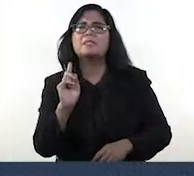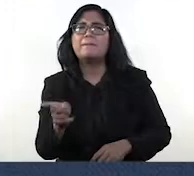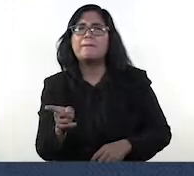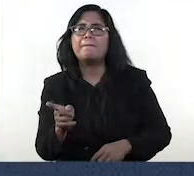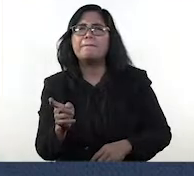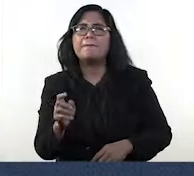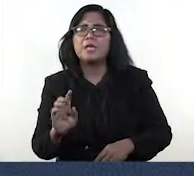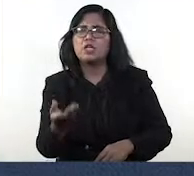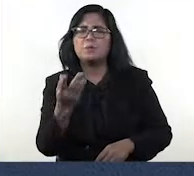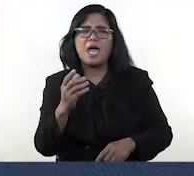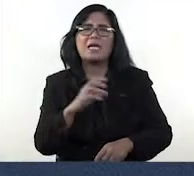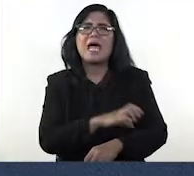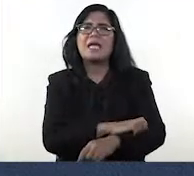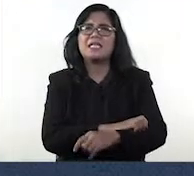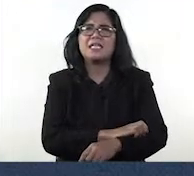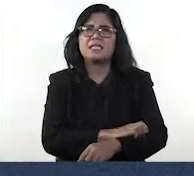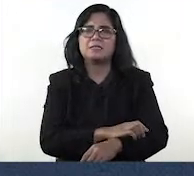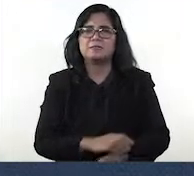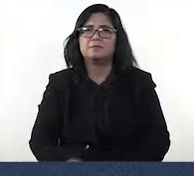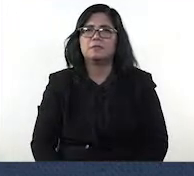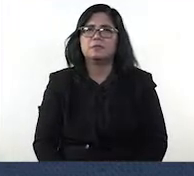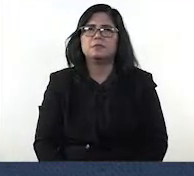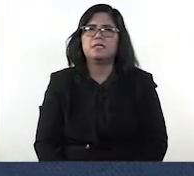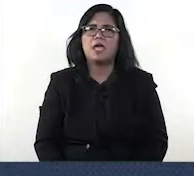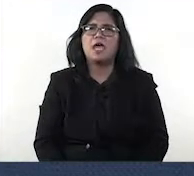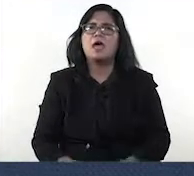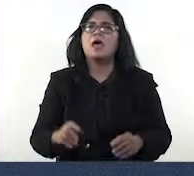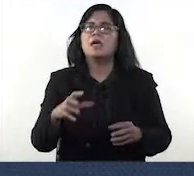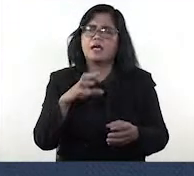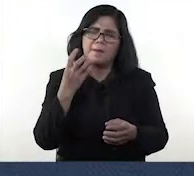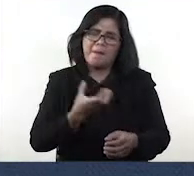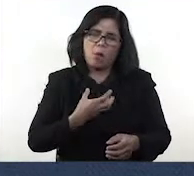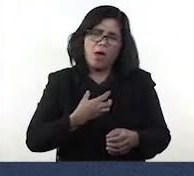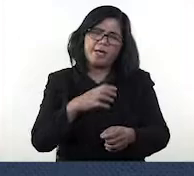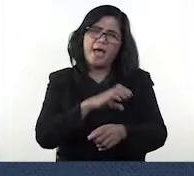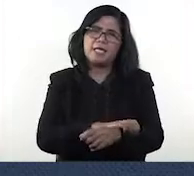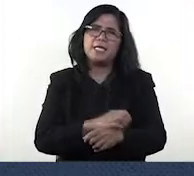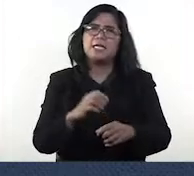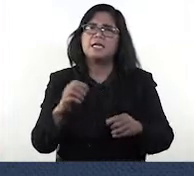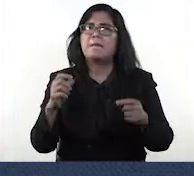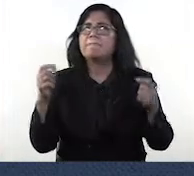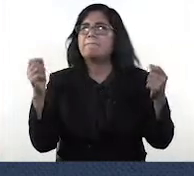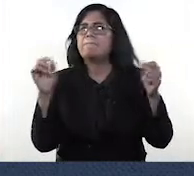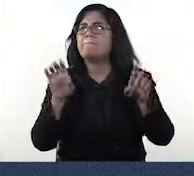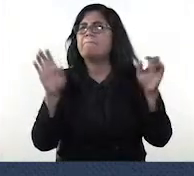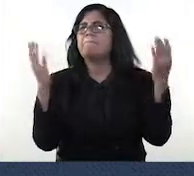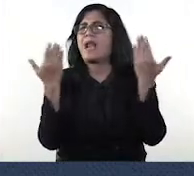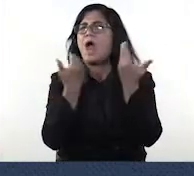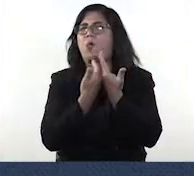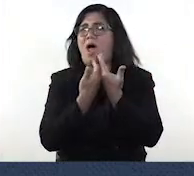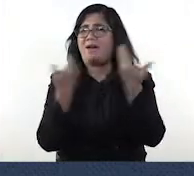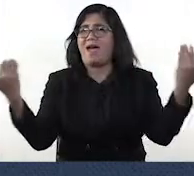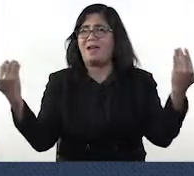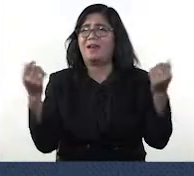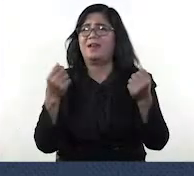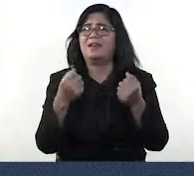kita lihat masuk ke ialah Idol aroma kamu tidak memenuhi keinginan daging keinginan daging berlawanan dengan keinginan roh jadi